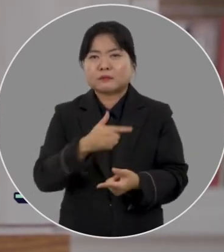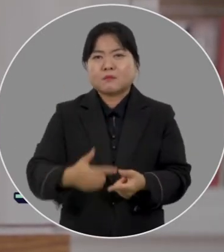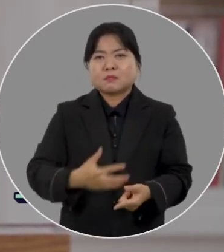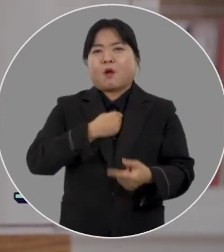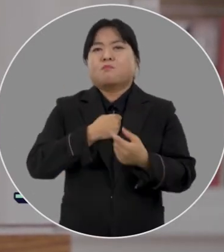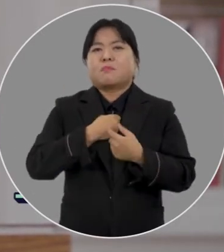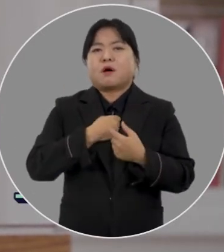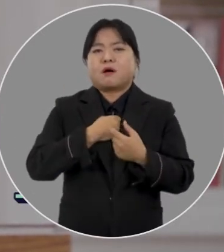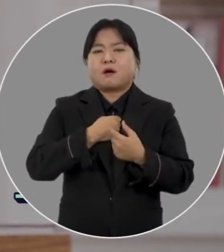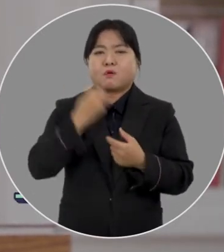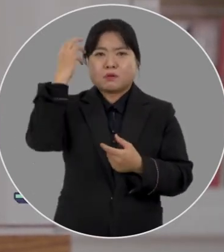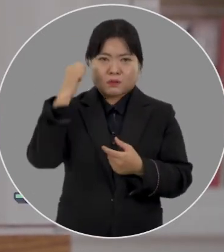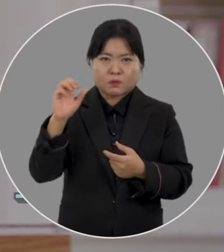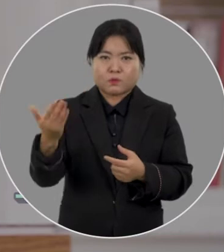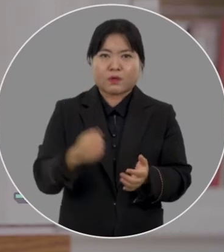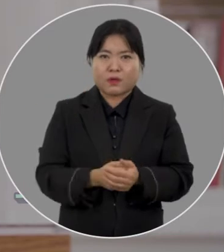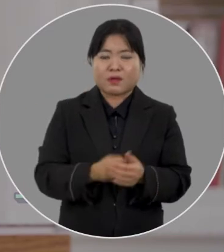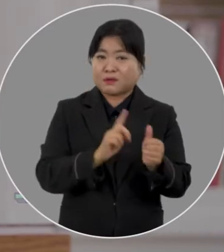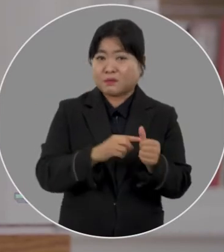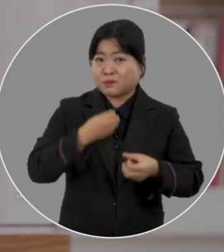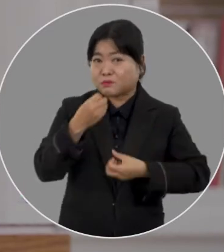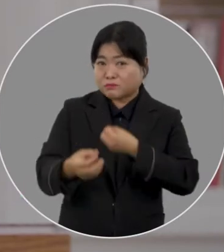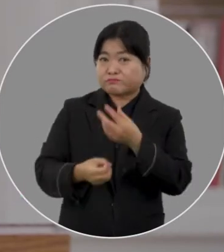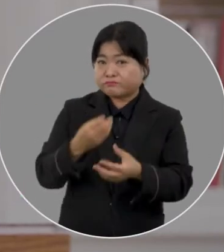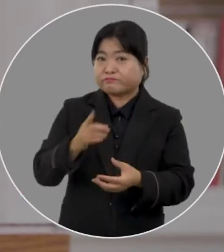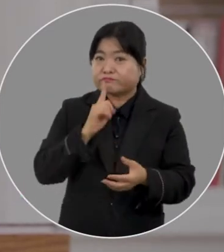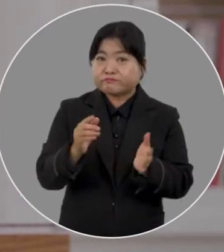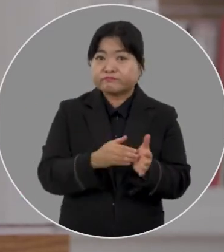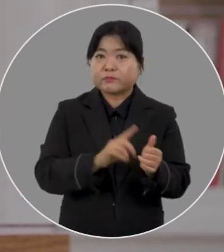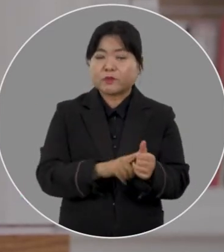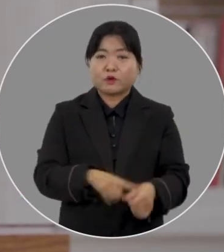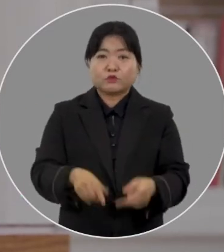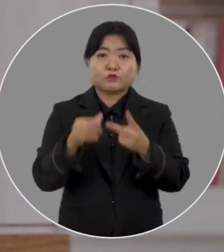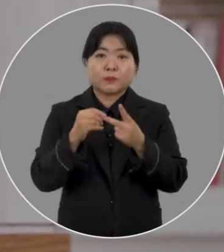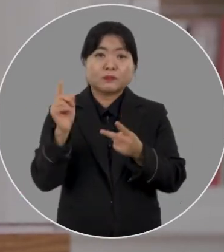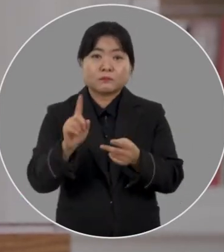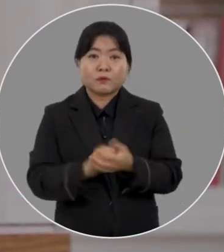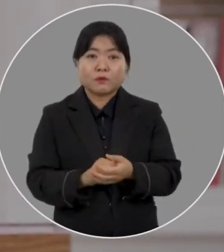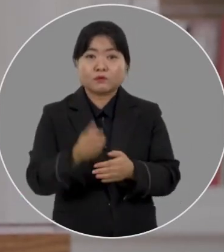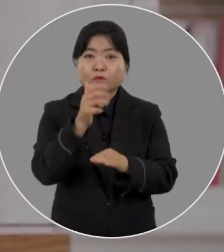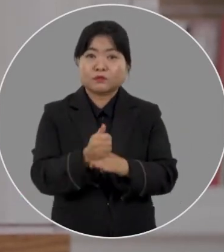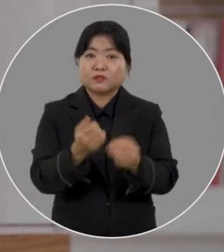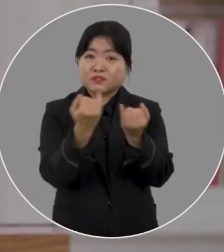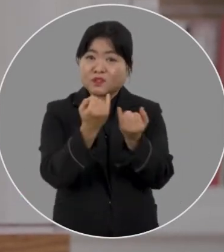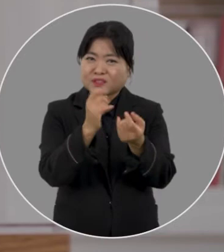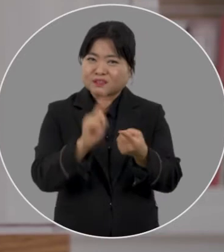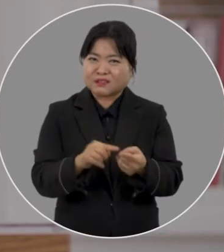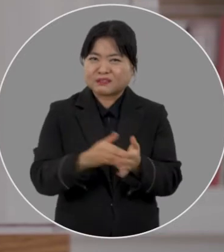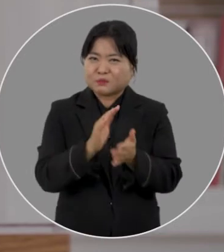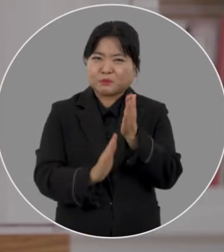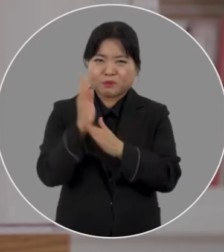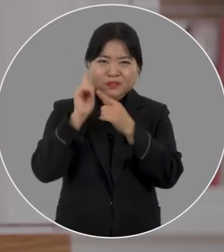깊은 트라우마로 작동했던 것. 본인의 진술에서 밝혀졌고요. 두 번째 경우가 결국 이제 여성들에